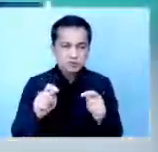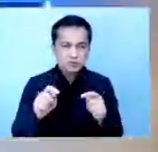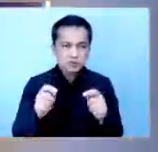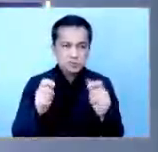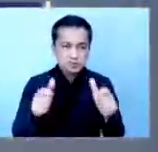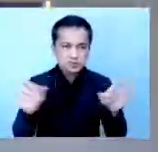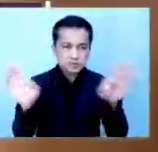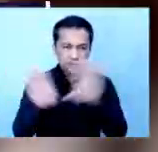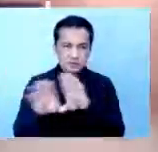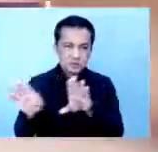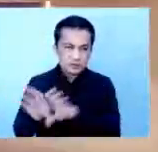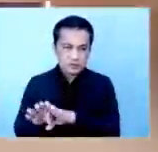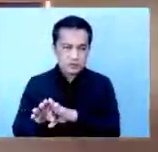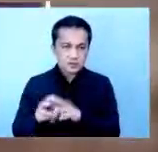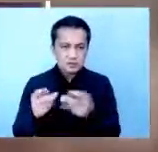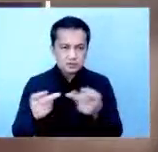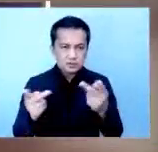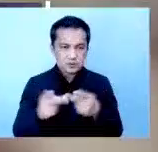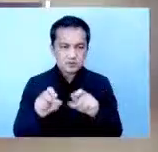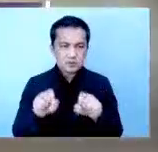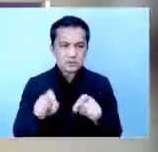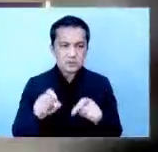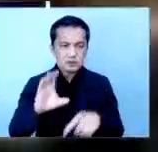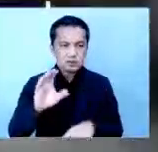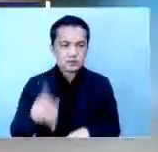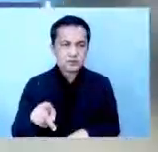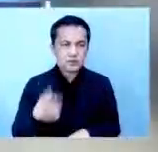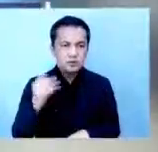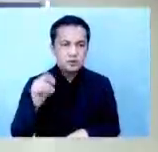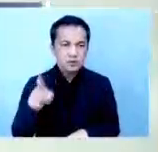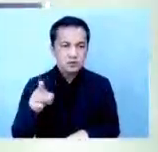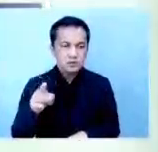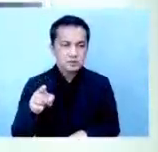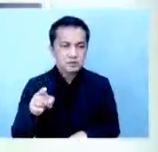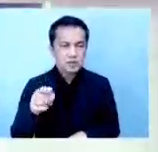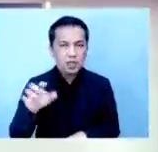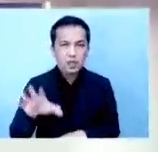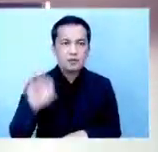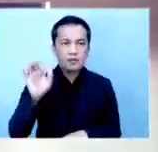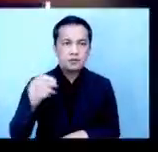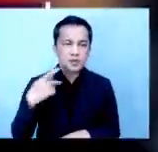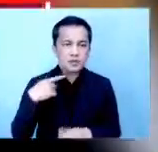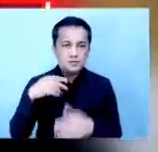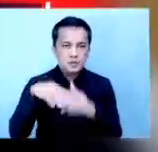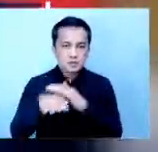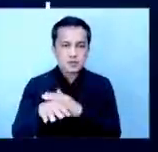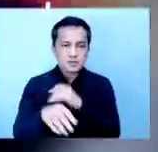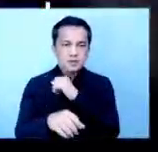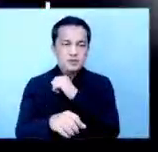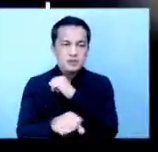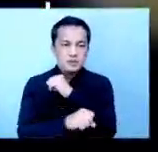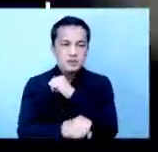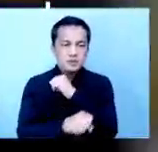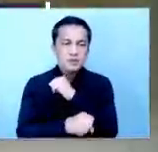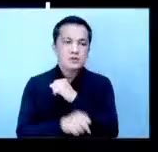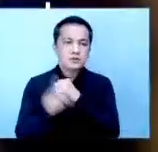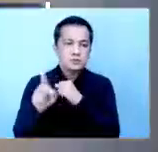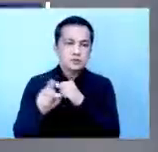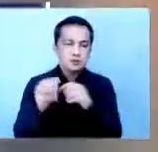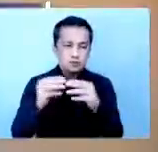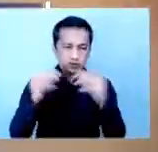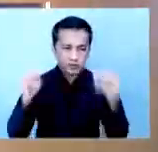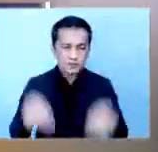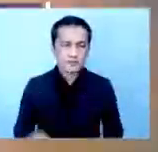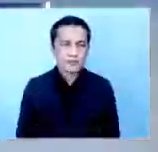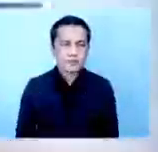mga pwestong may panindang cellphone. Yan ay matapos nilang madiskubring pinasok pala ng mga magnanakaw ang mall. Lalo